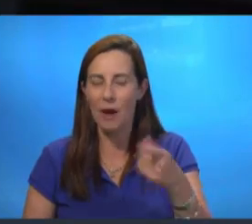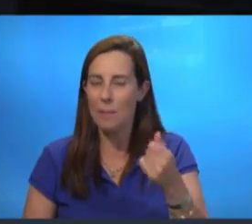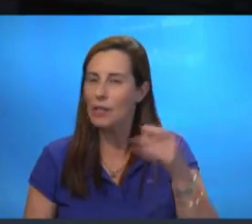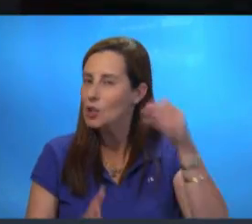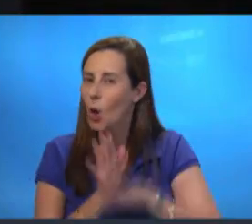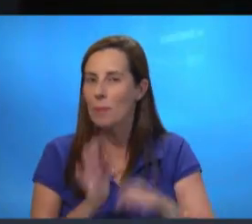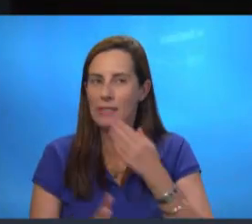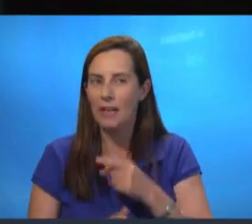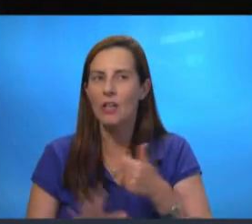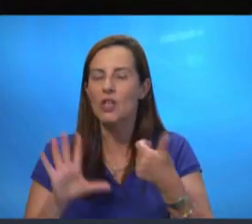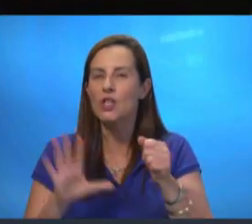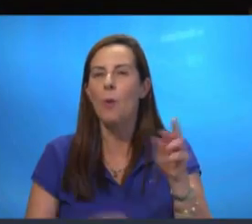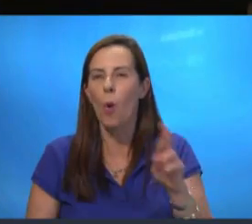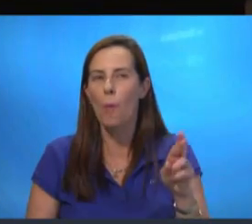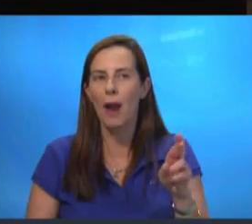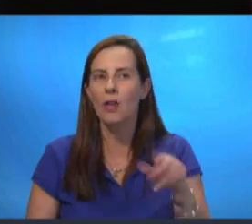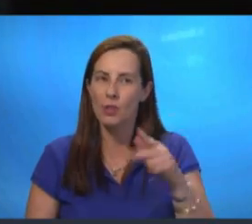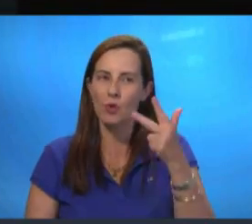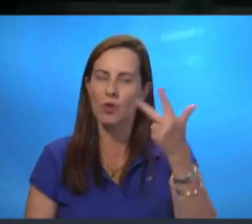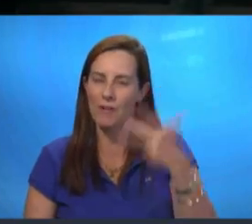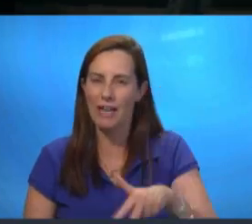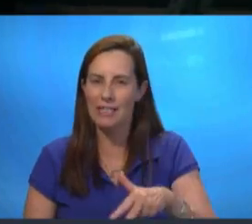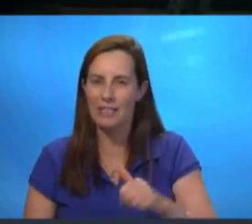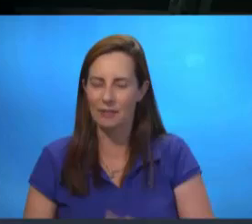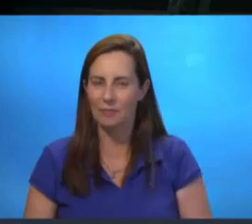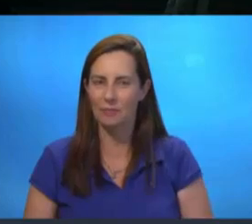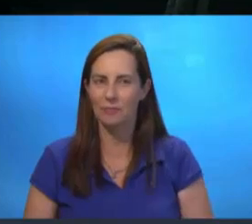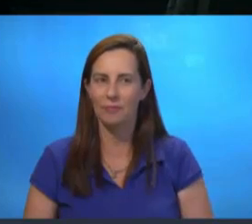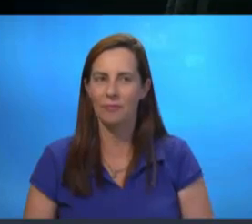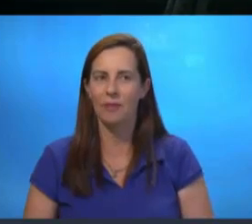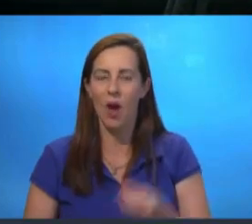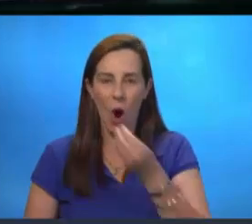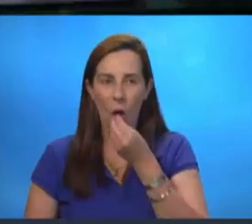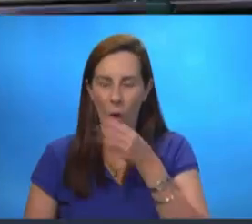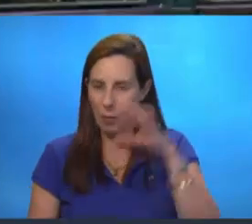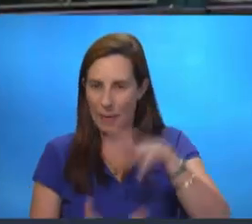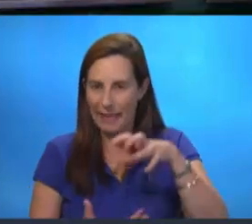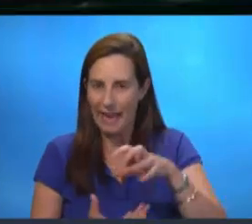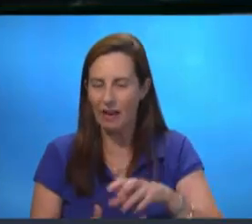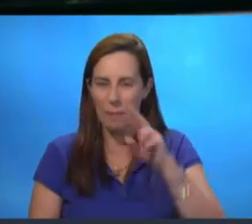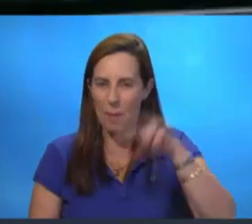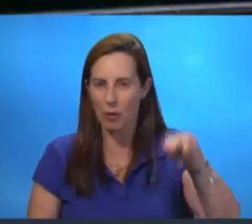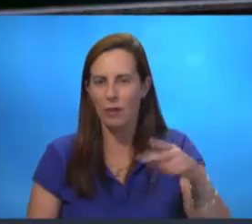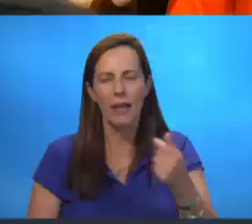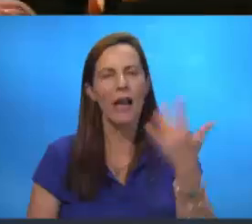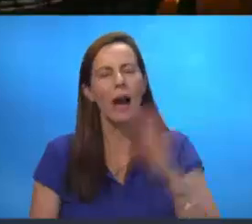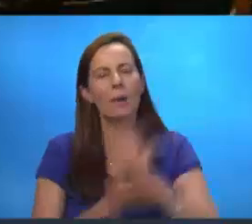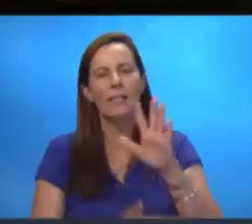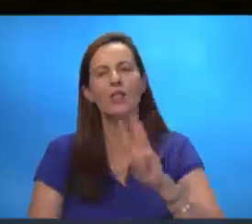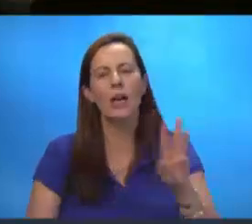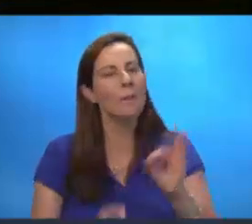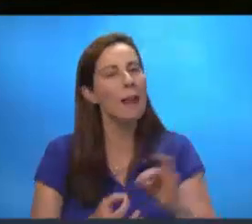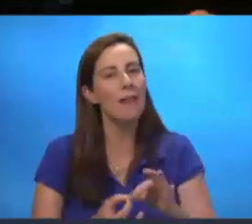מישראל, 60 רובלים, שהם 3 שקלים וחצי, וארוחת ביגמק במקדונלדס תעלה 15 שקלים בלבד.